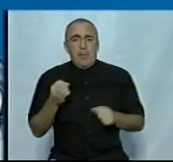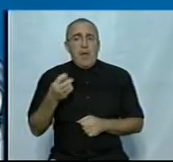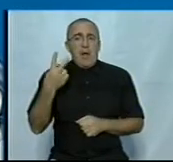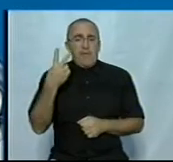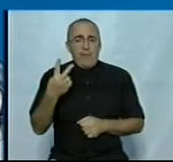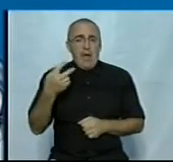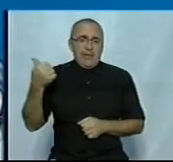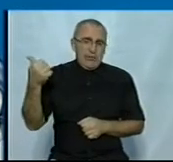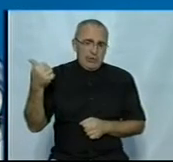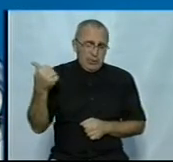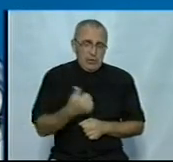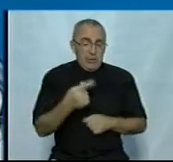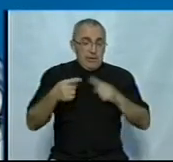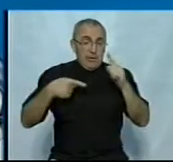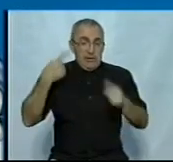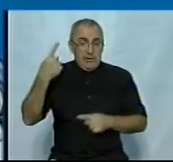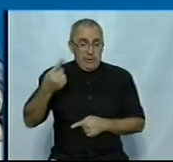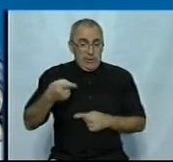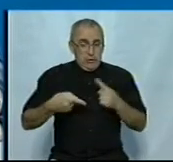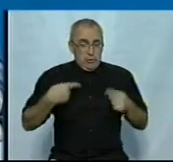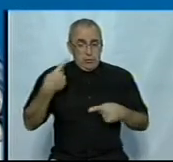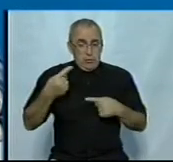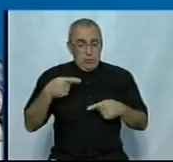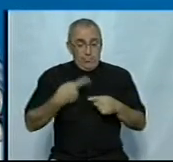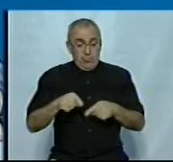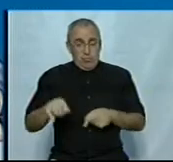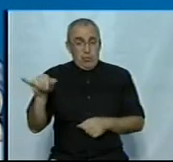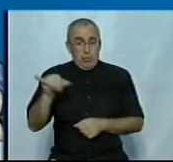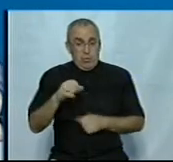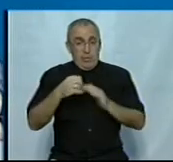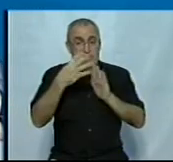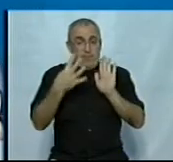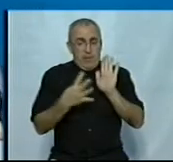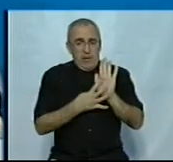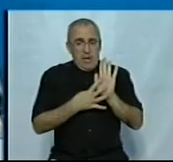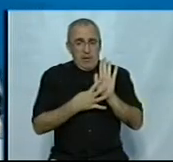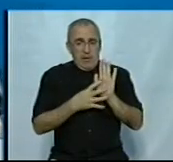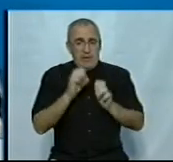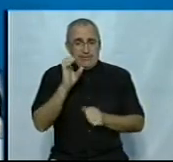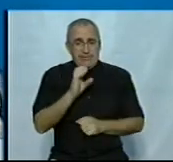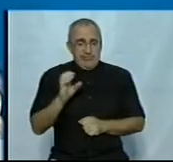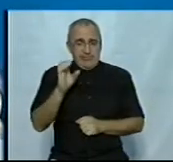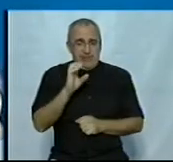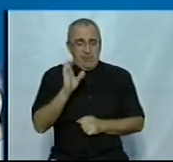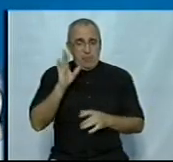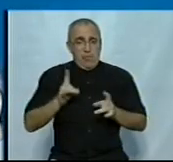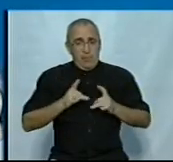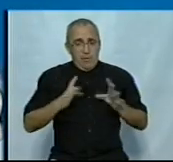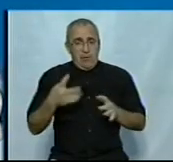2 тижні. На слідуючому, в цю суботу, 19 серпня, ми будемо